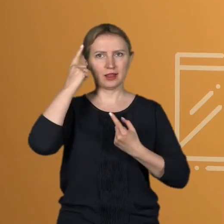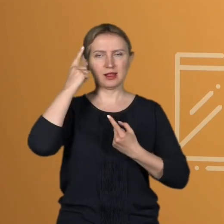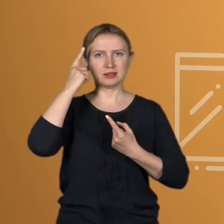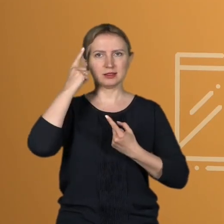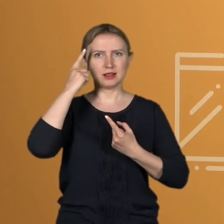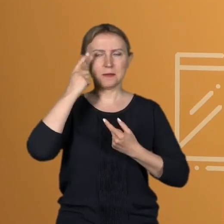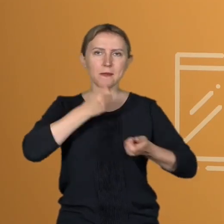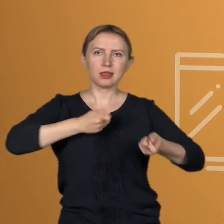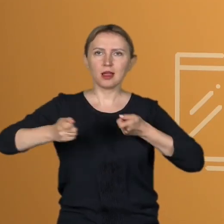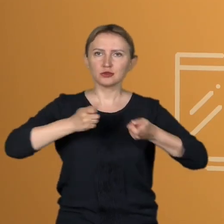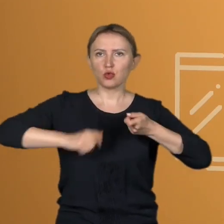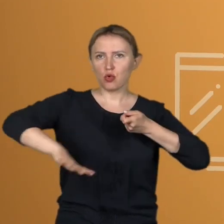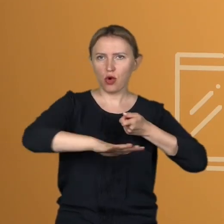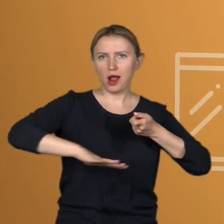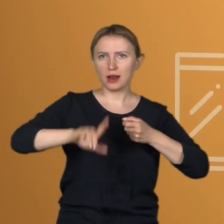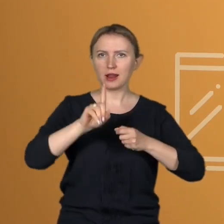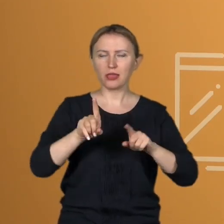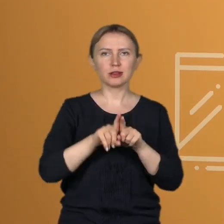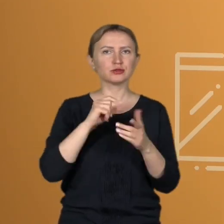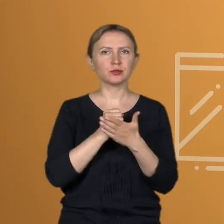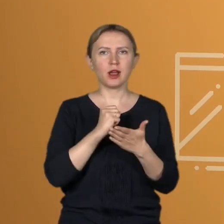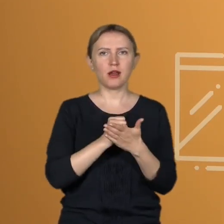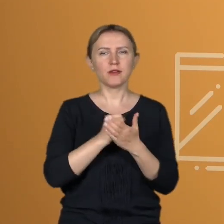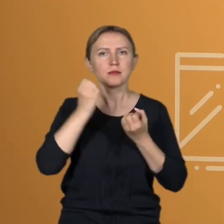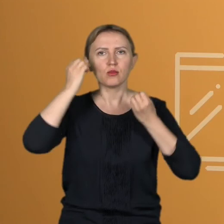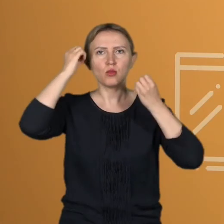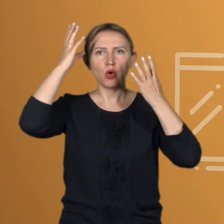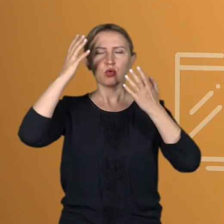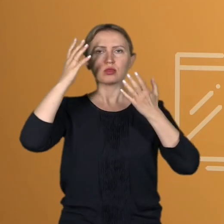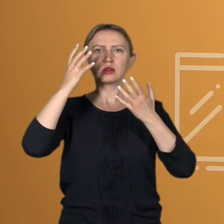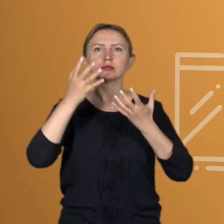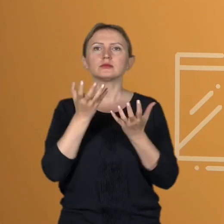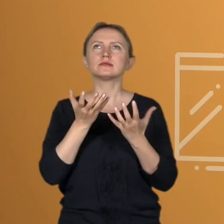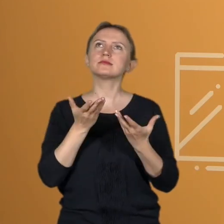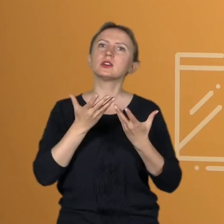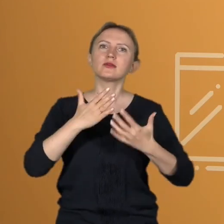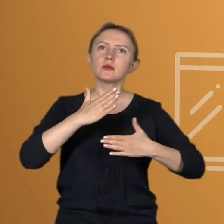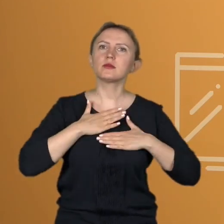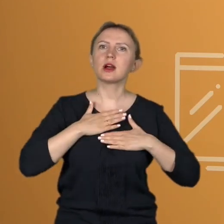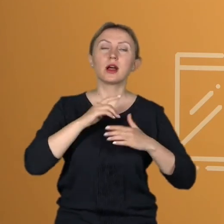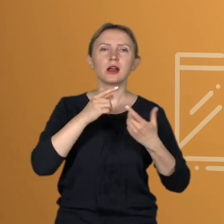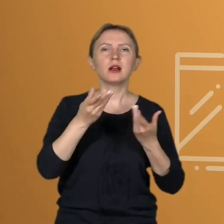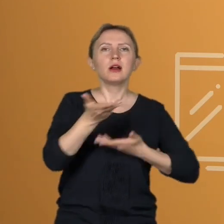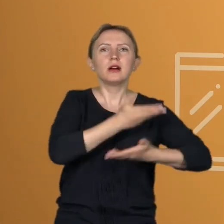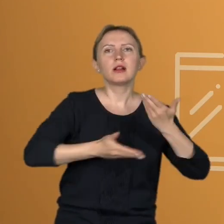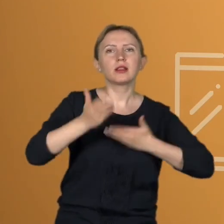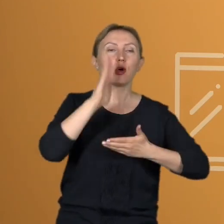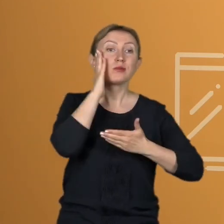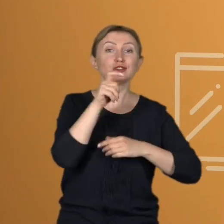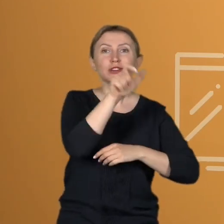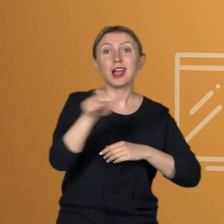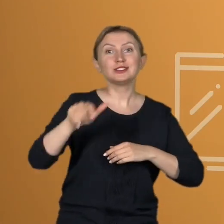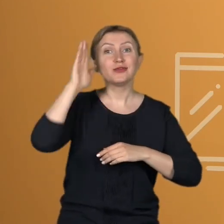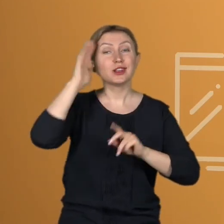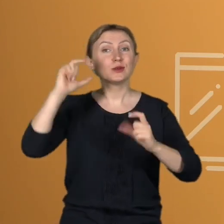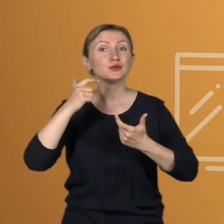inteligencji menedżera lokalnego, ale to jest kwestia też takiej mądrości w czerpaniu z tego, co wiedzą o mieście mieszkańcy,